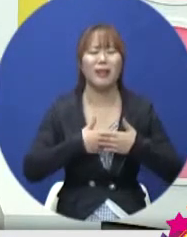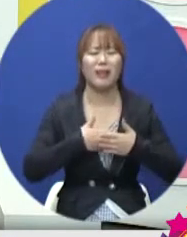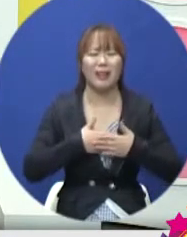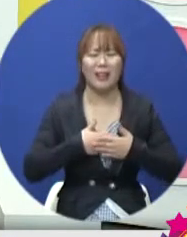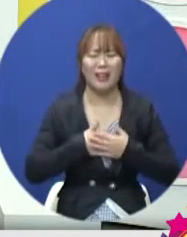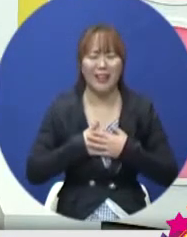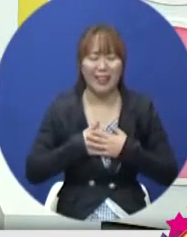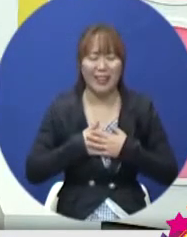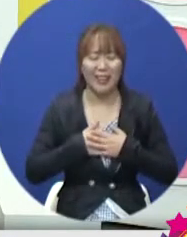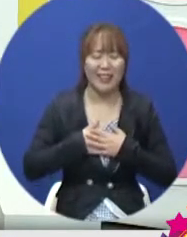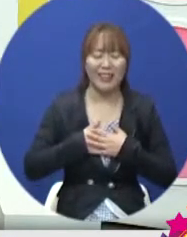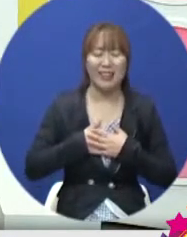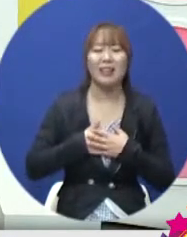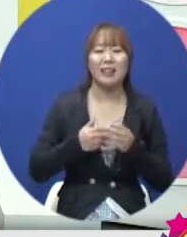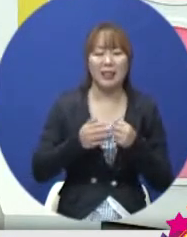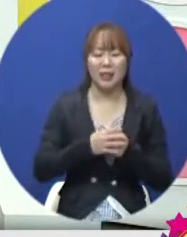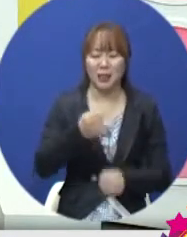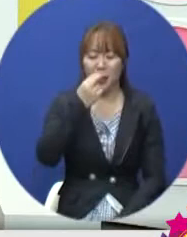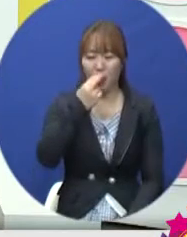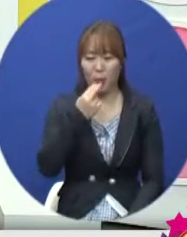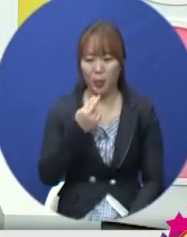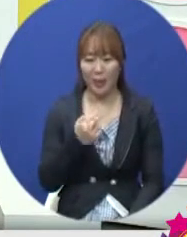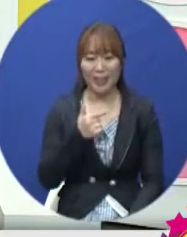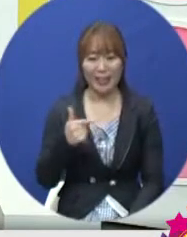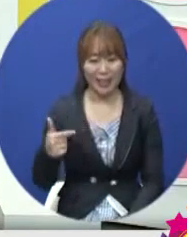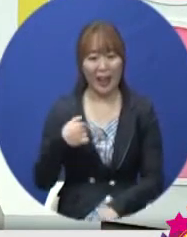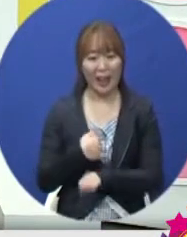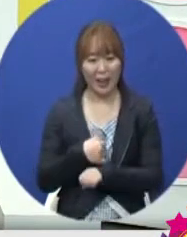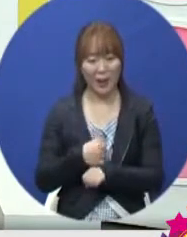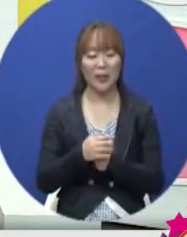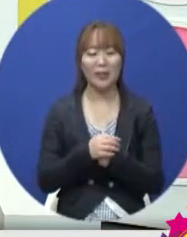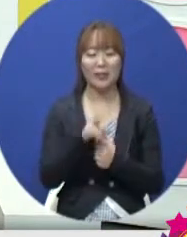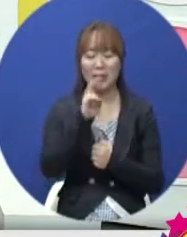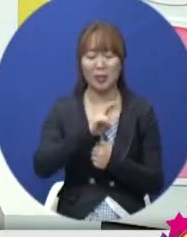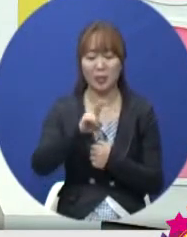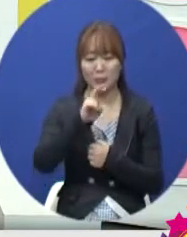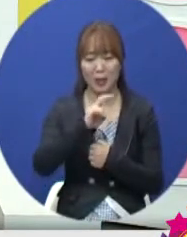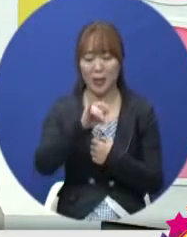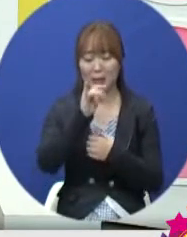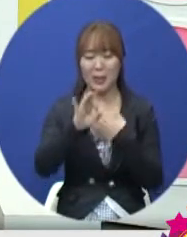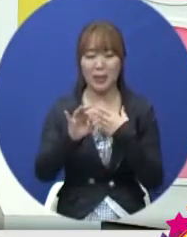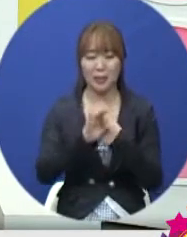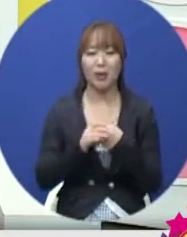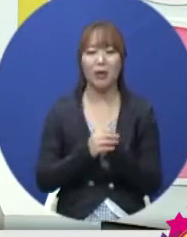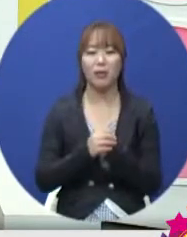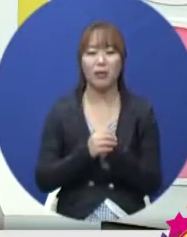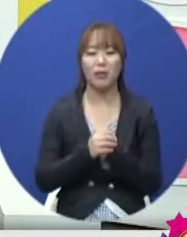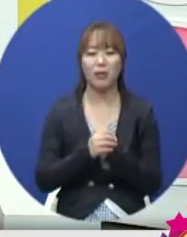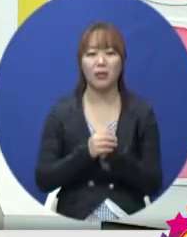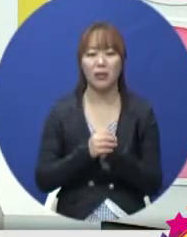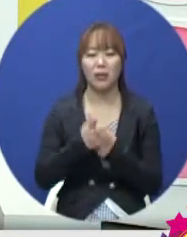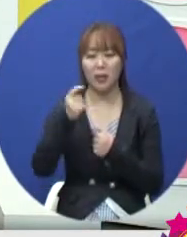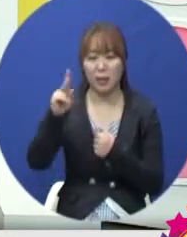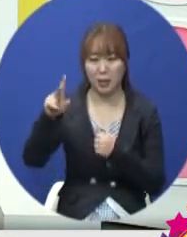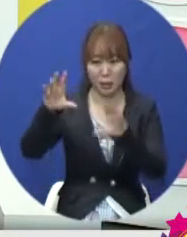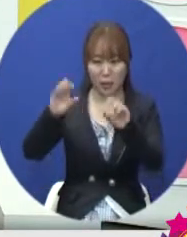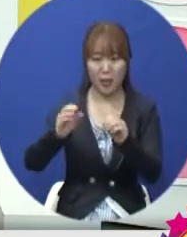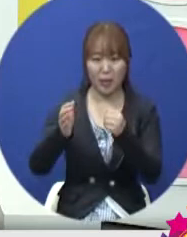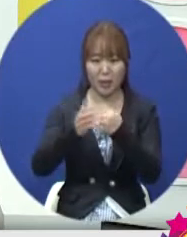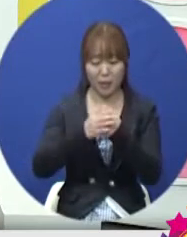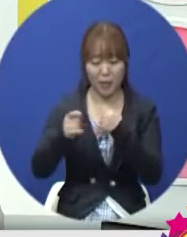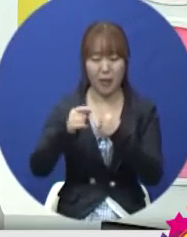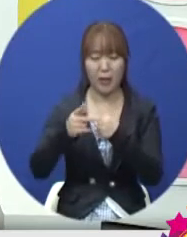아, 자, 쉼업 크게 한번 하시고 네. 음악이 나오면은요. 네. 텔레비전 끄셨으니까